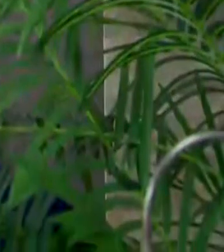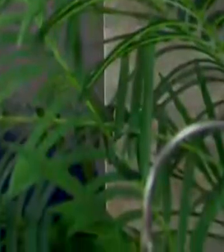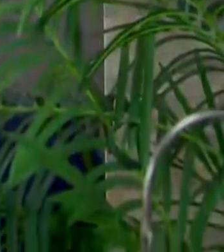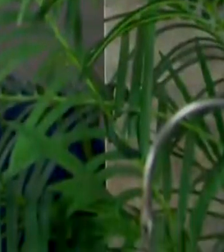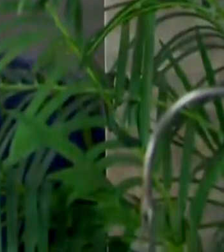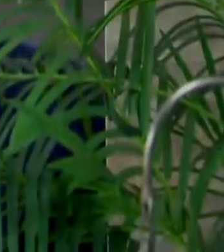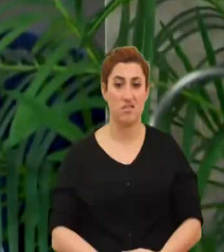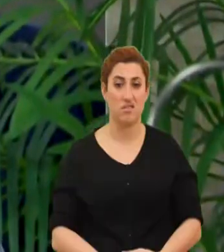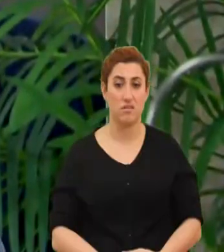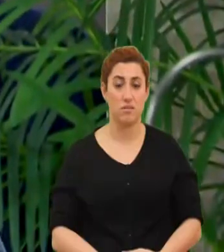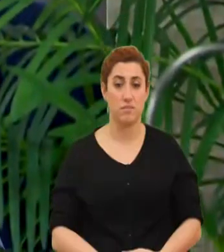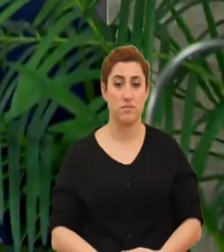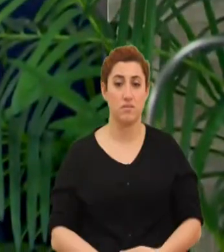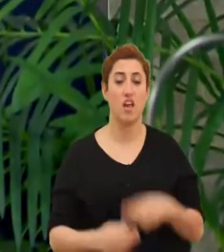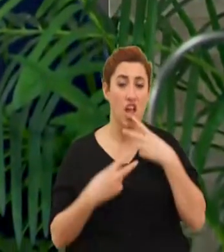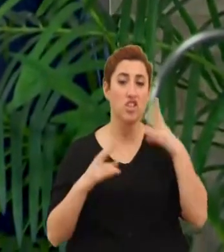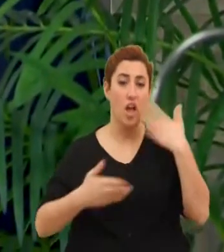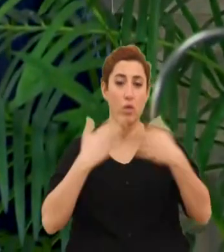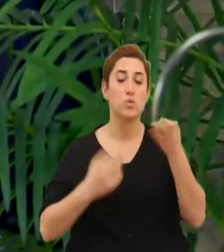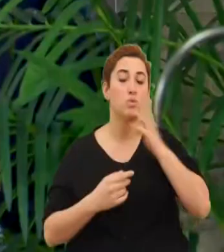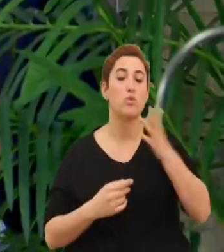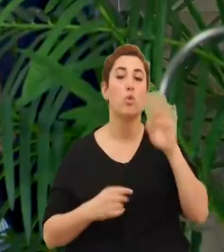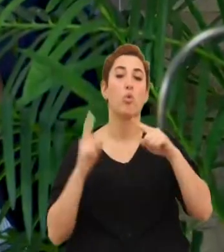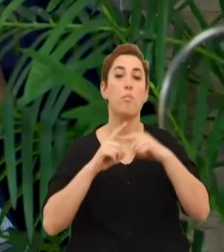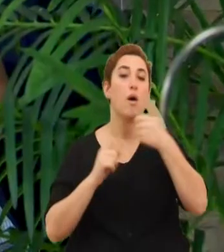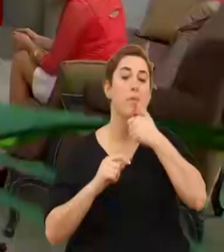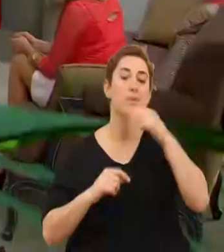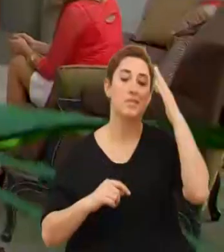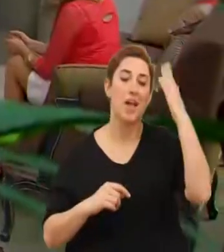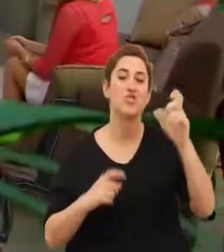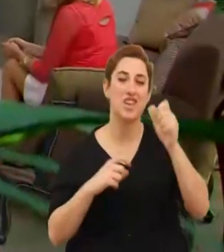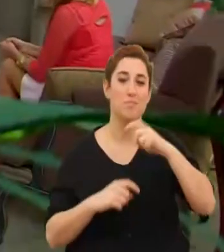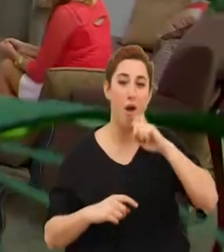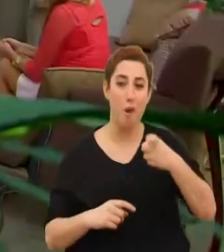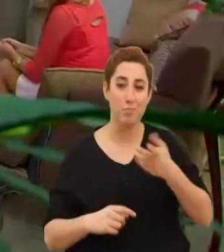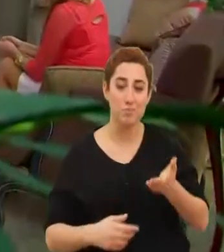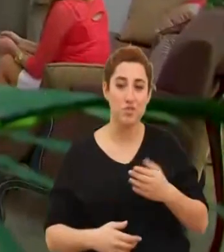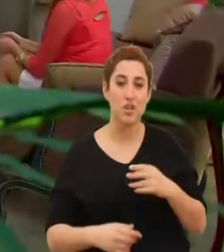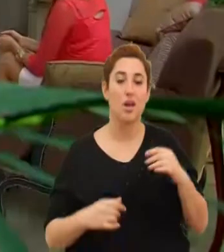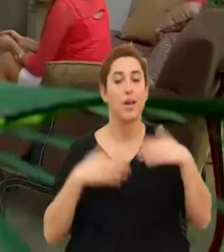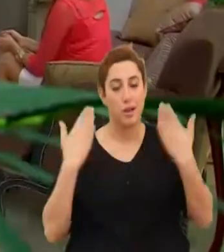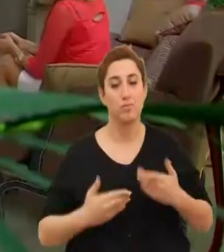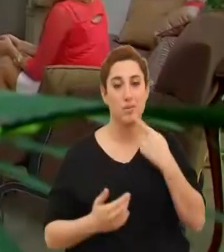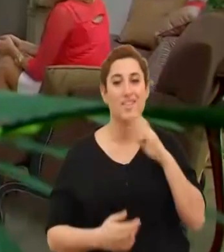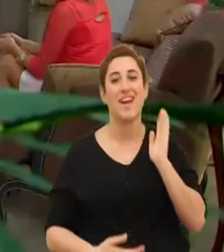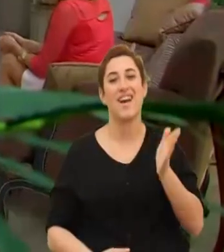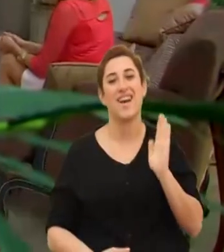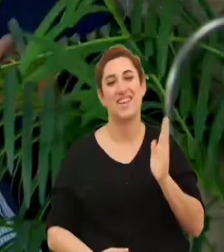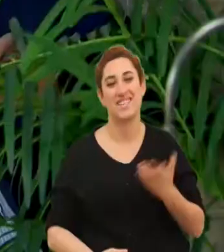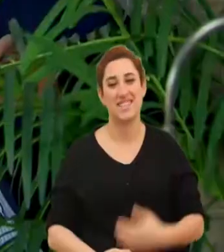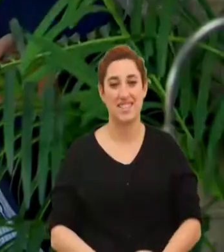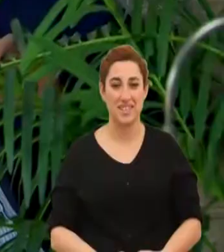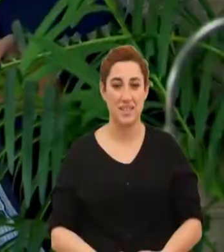İkili sessizce salondaki palmiye ağacının arkasından kafalarını uzattılar. Gizlice salonu gözlüyorlar. Razı oldum. Ay.